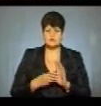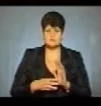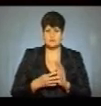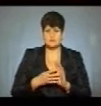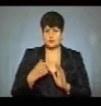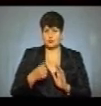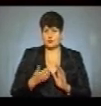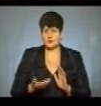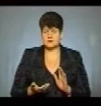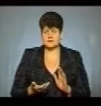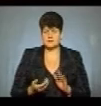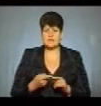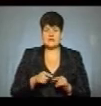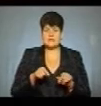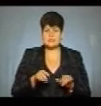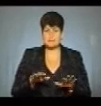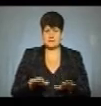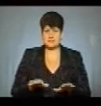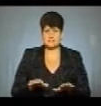1989 році. Це місце,